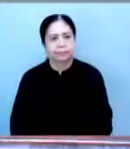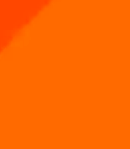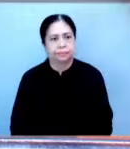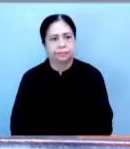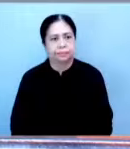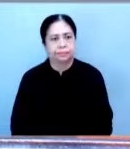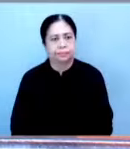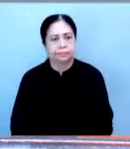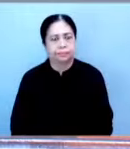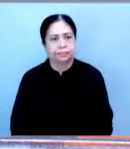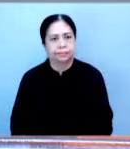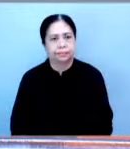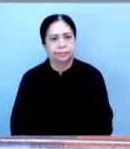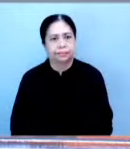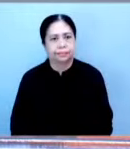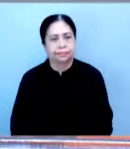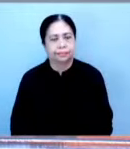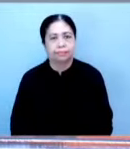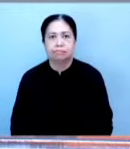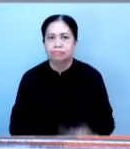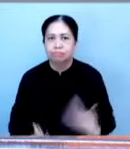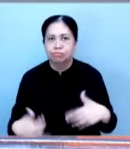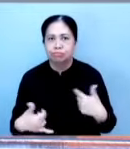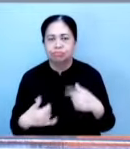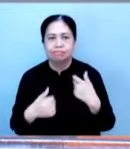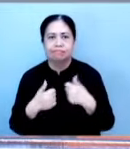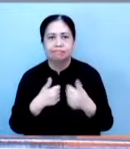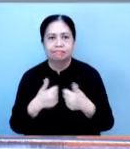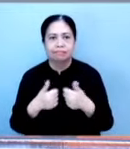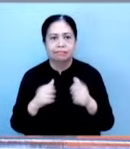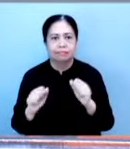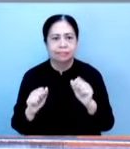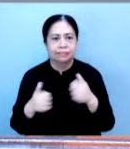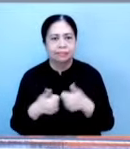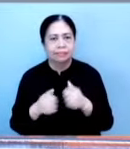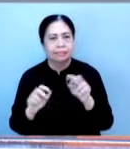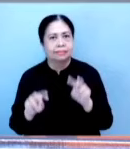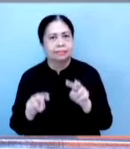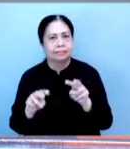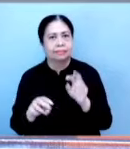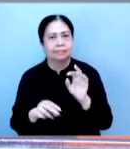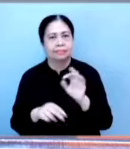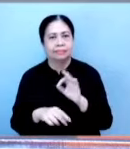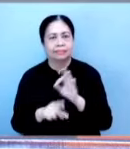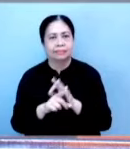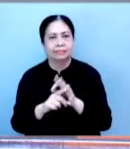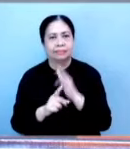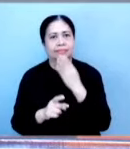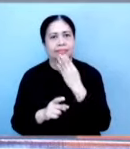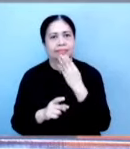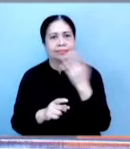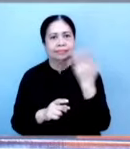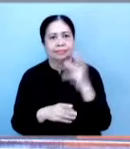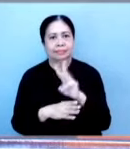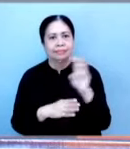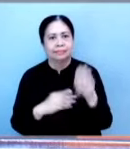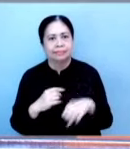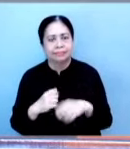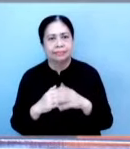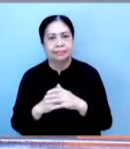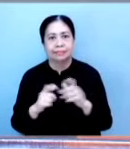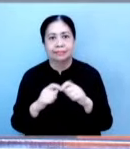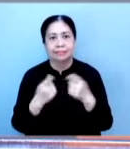5 maaksyong All Star game ang nasaksihan ng basketball fans sa Bacolod nitong weekend Bukod sa team